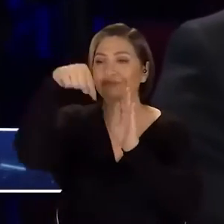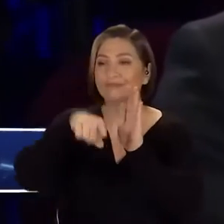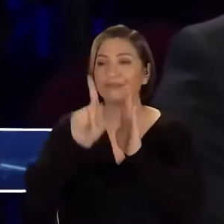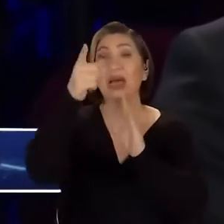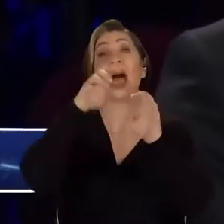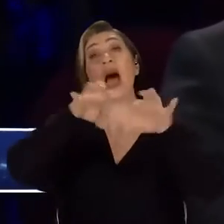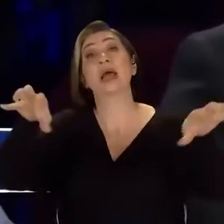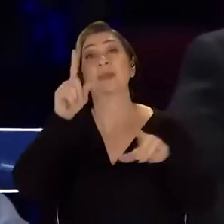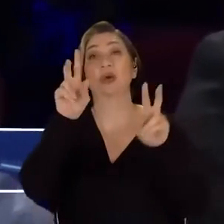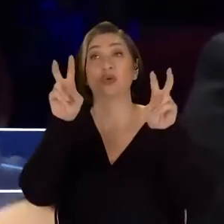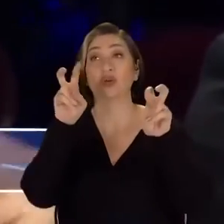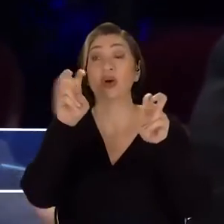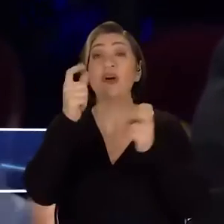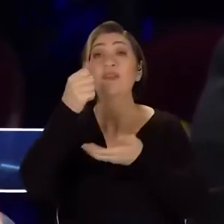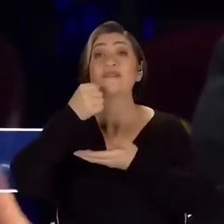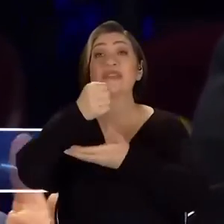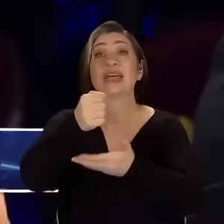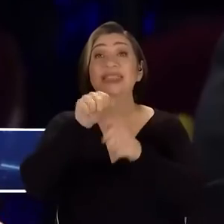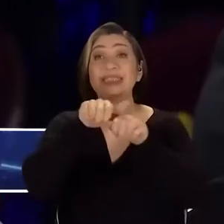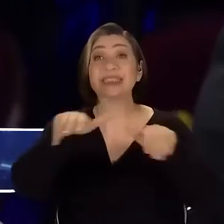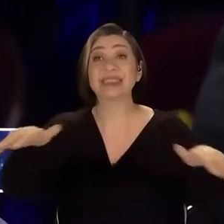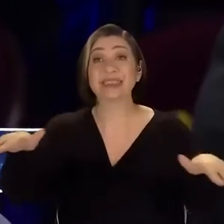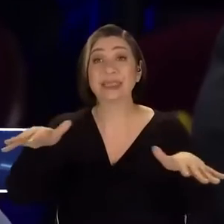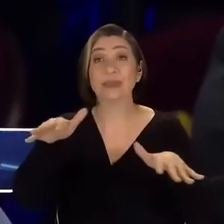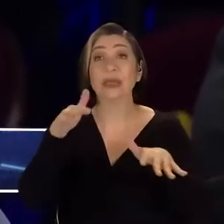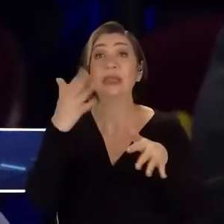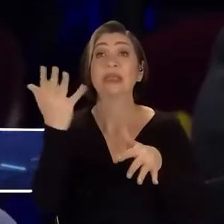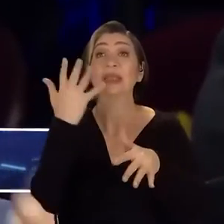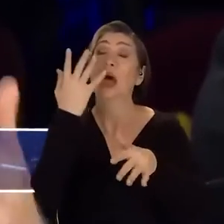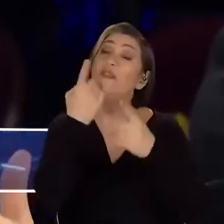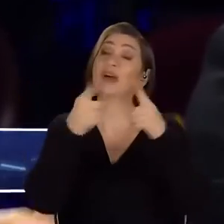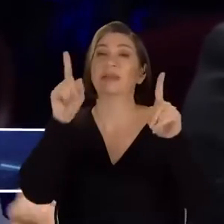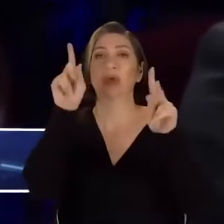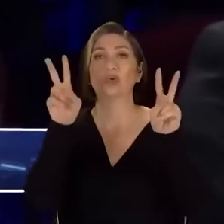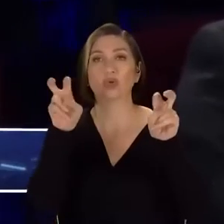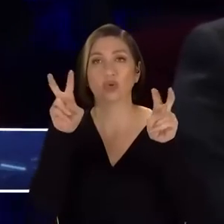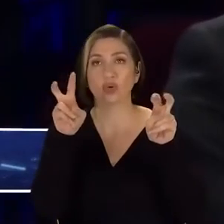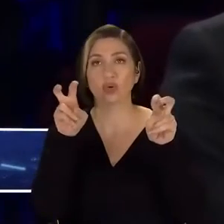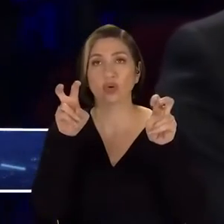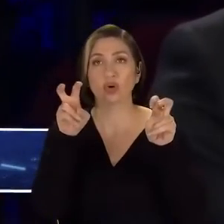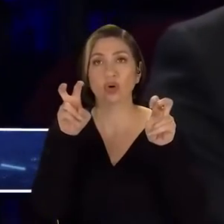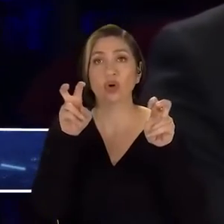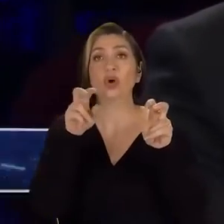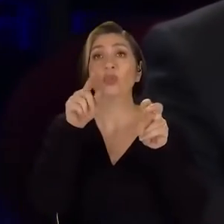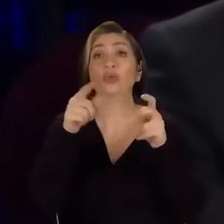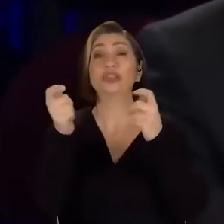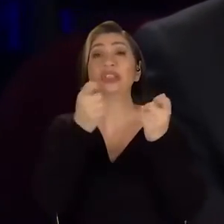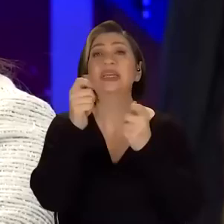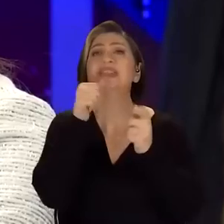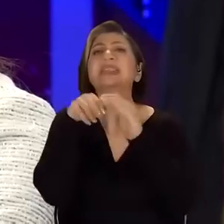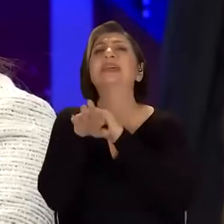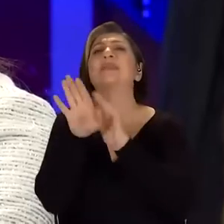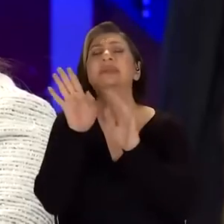konu. Finansal sistem nasıl çevrilecek Bitcoin'in üzerinde o ayrı bir konu. Veya işte ilk başta dediğim gibi bunun işlere hiç